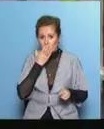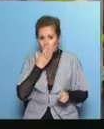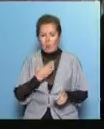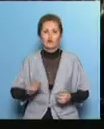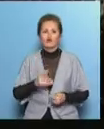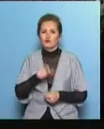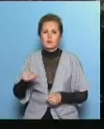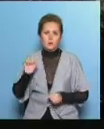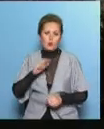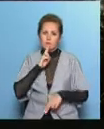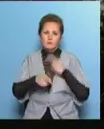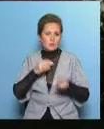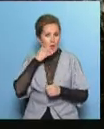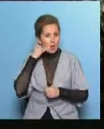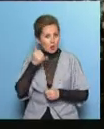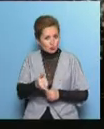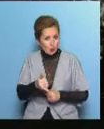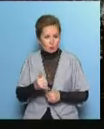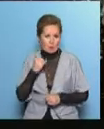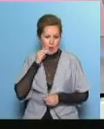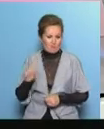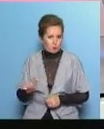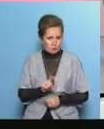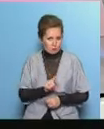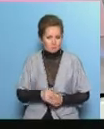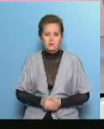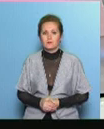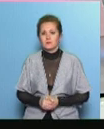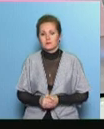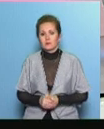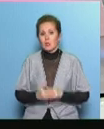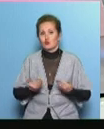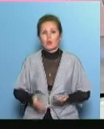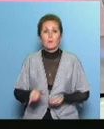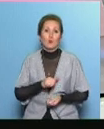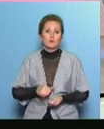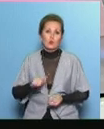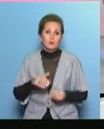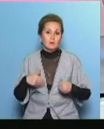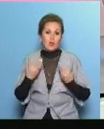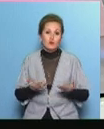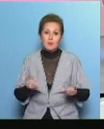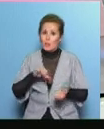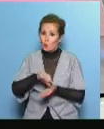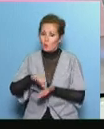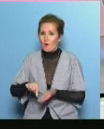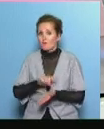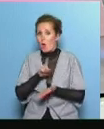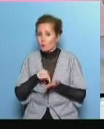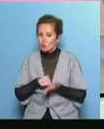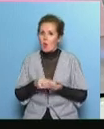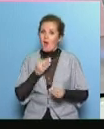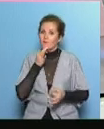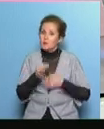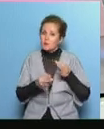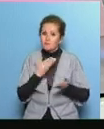обратиться на горячую линию. Телефон на экране. Жителям республики предложили принять участие в опросе и высказать свое